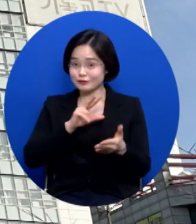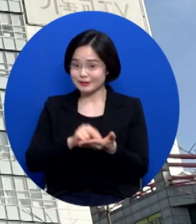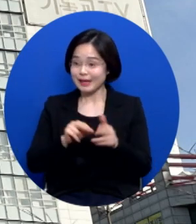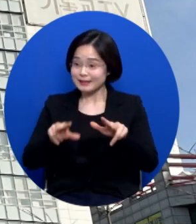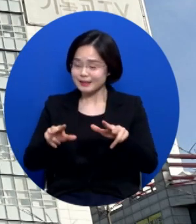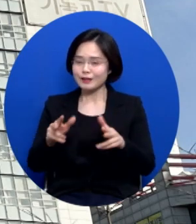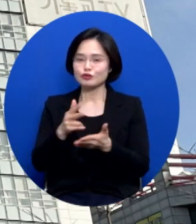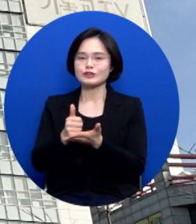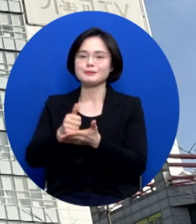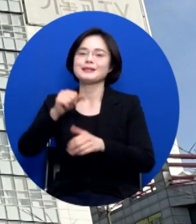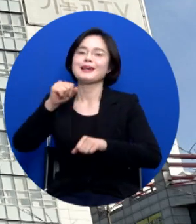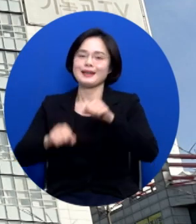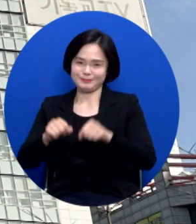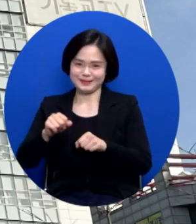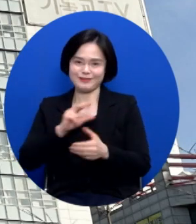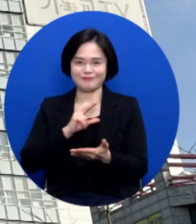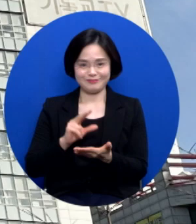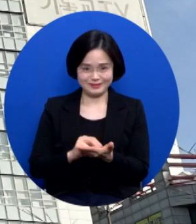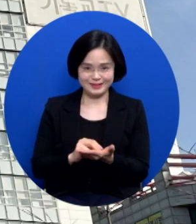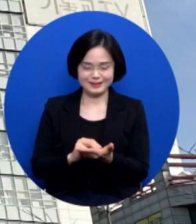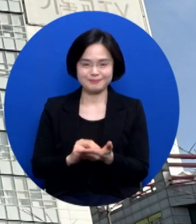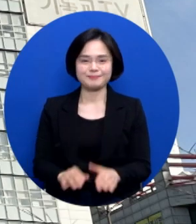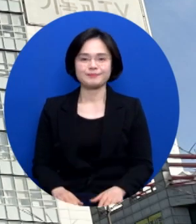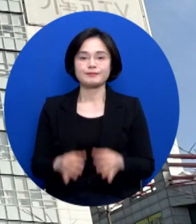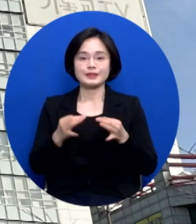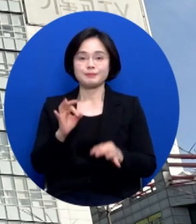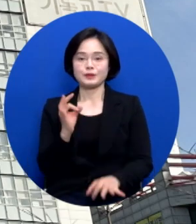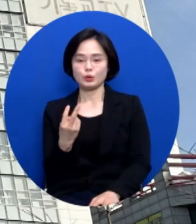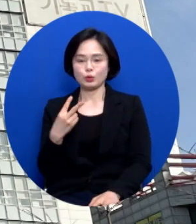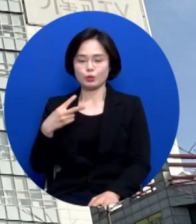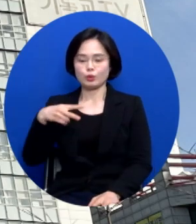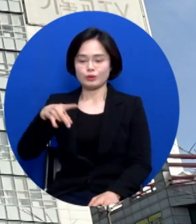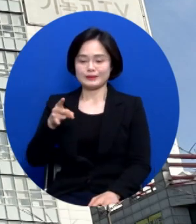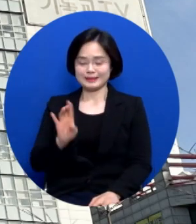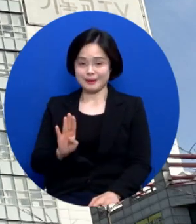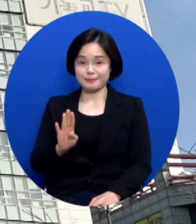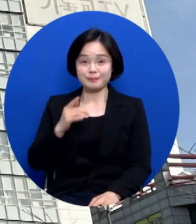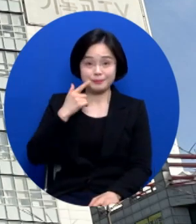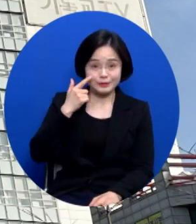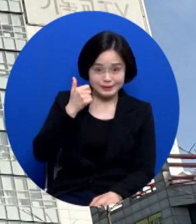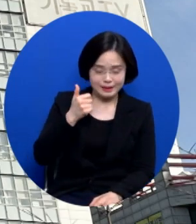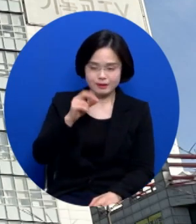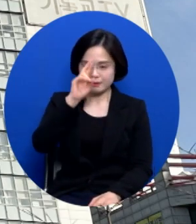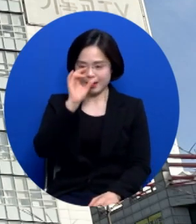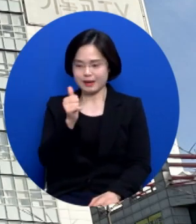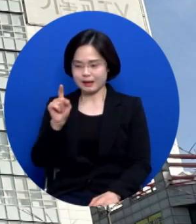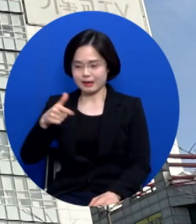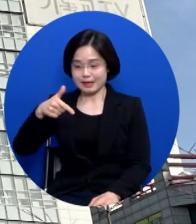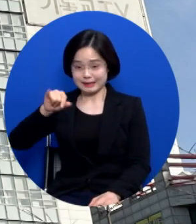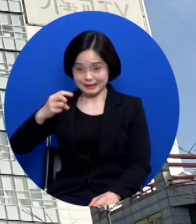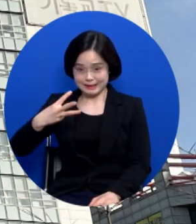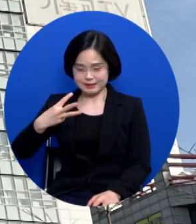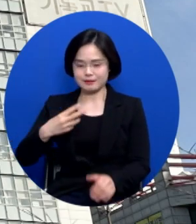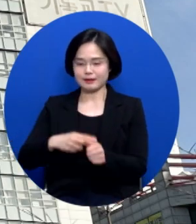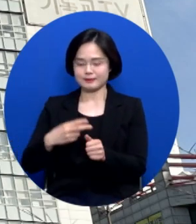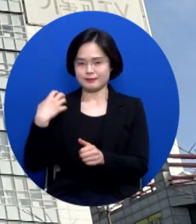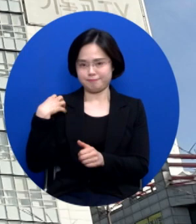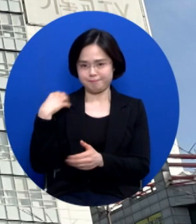열리는 행사에서는 원천 침례교회 김효샘 목사와 애터미 박한길 회장 등이 강사로 나설